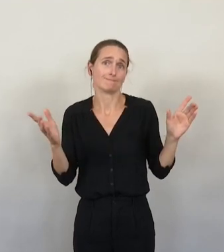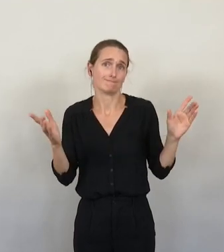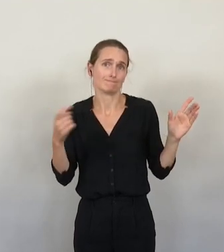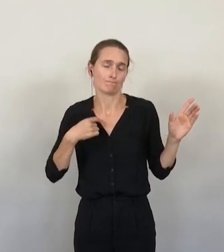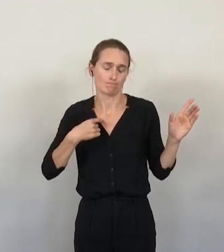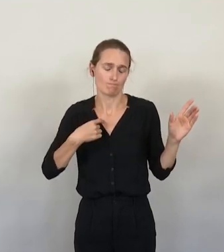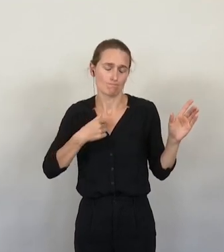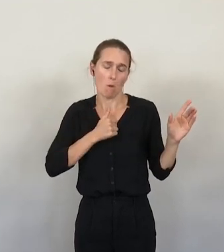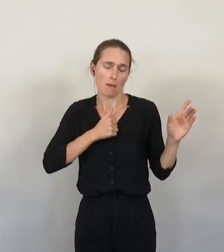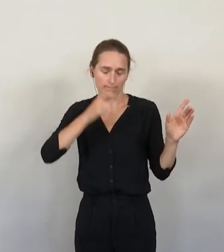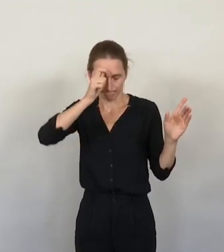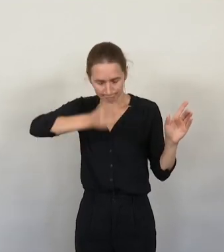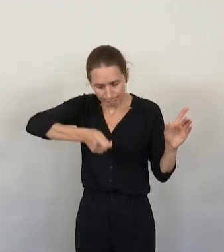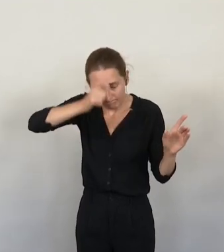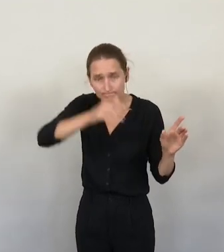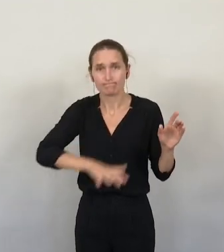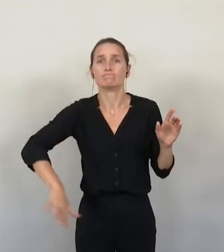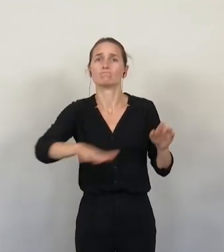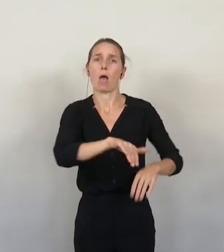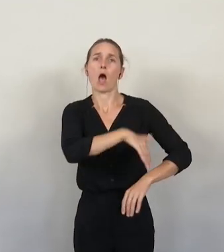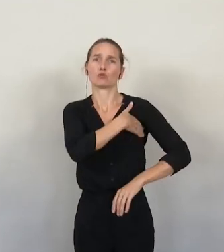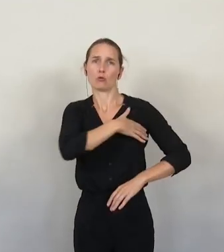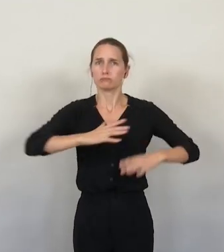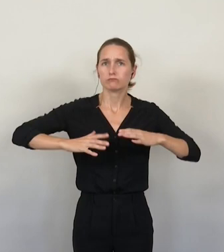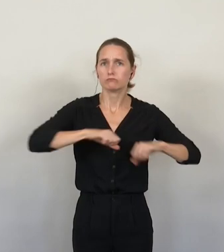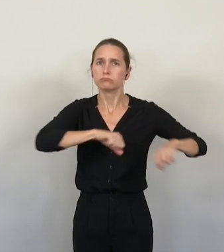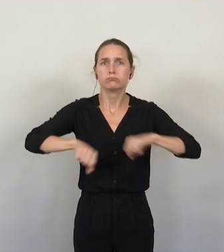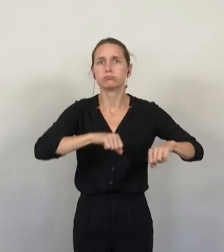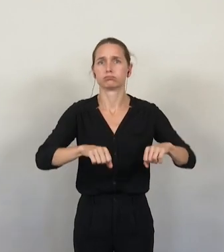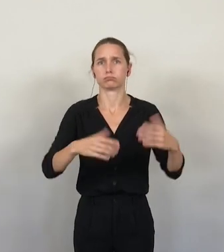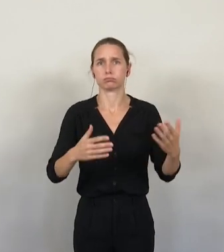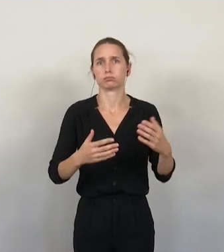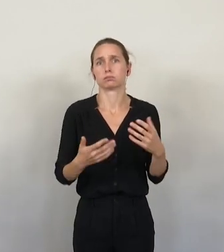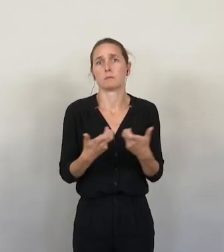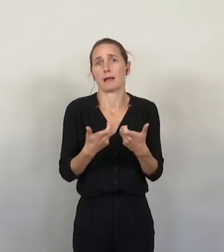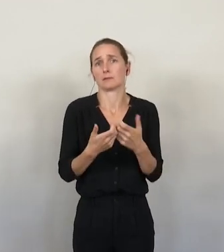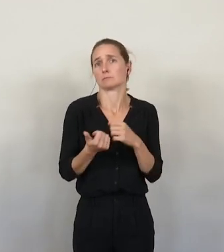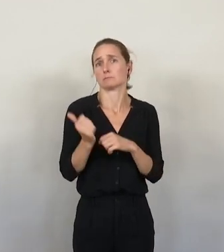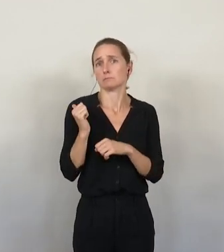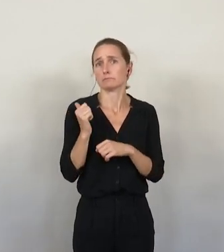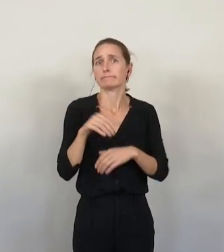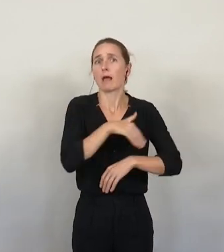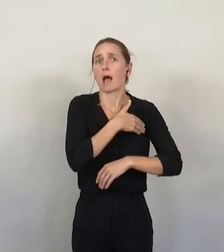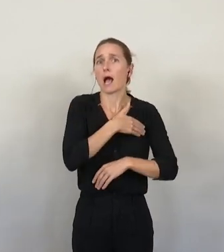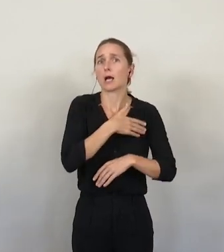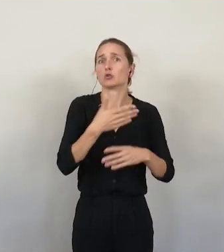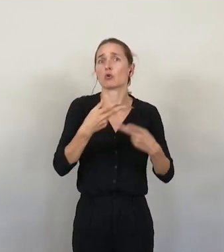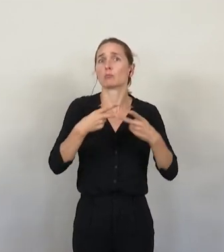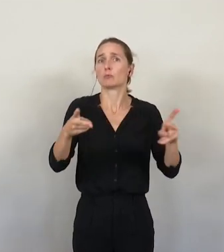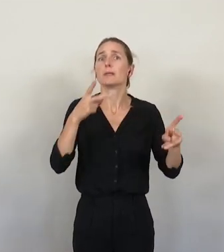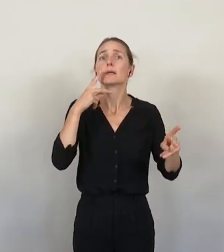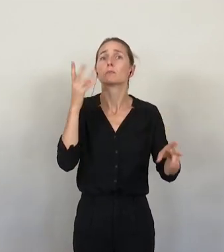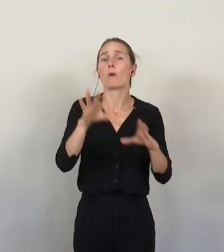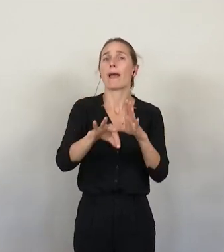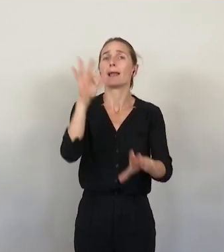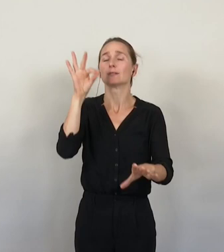les agents qui se mobilisent que ça soit hier agent public de l'État pour les élections sénatoriales c'est